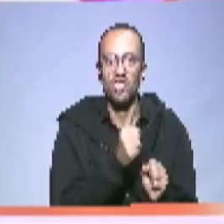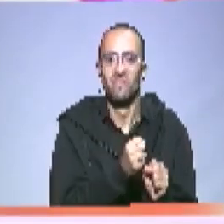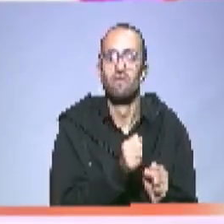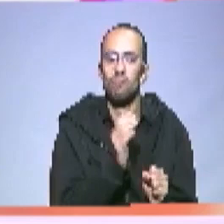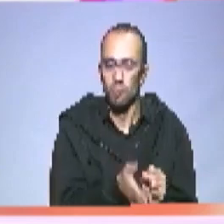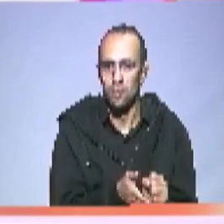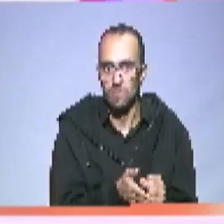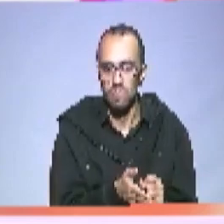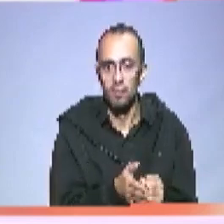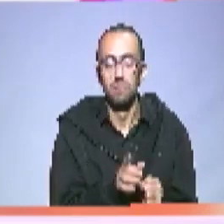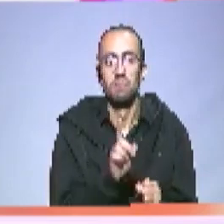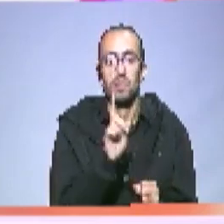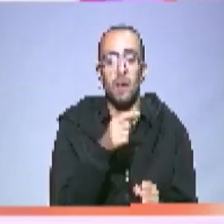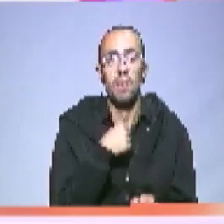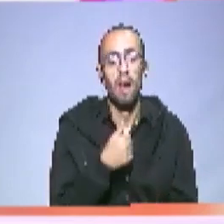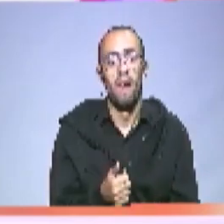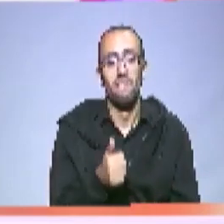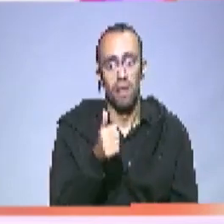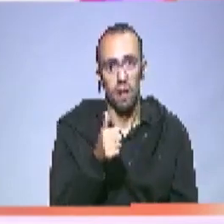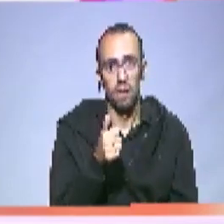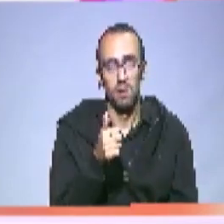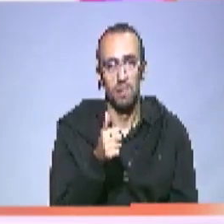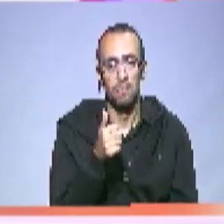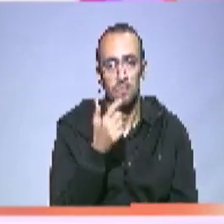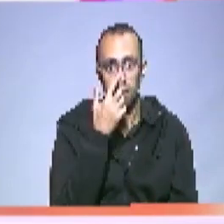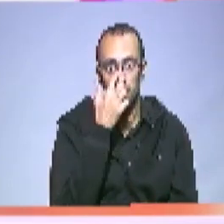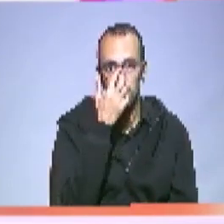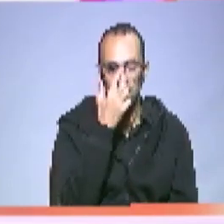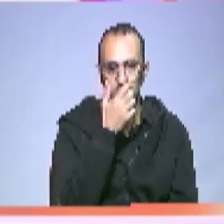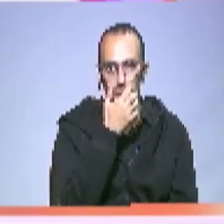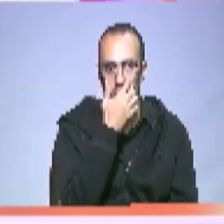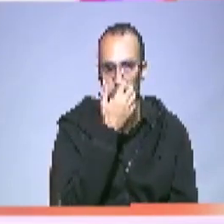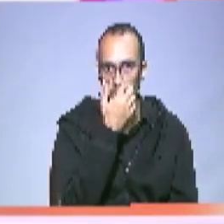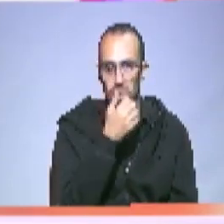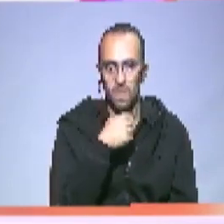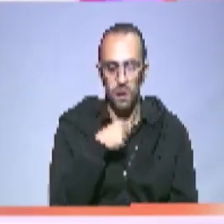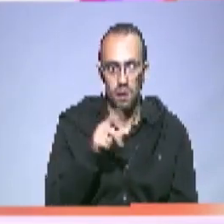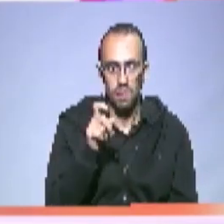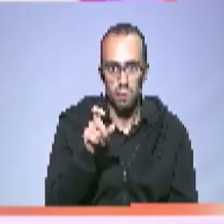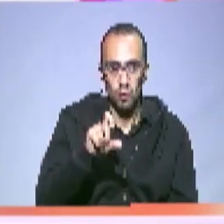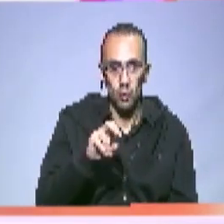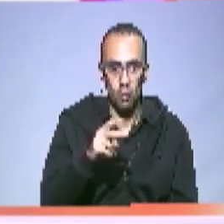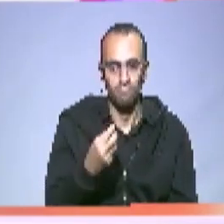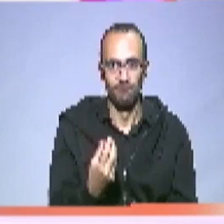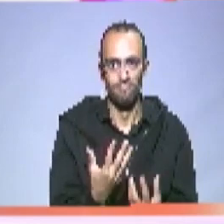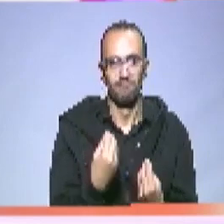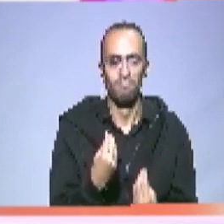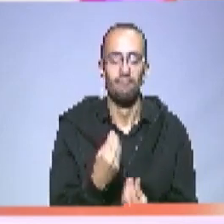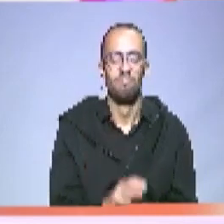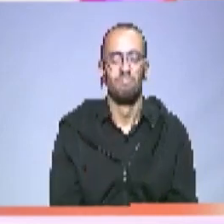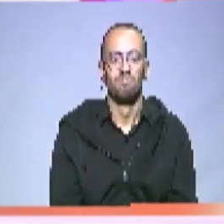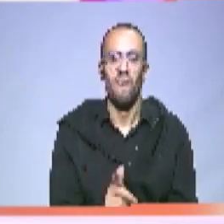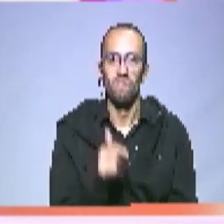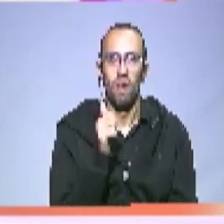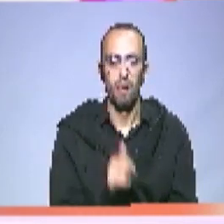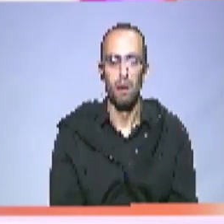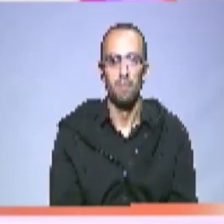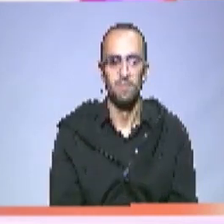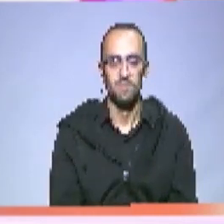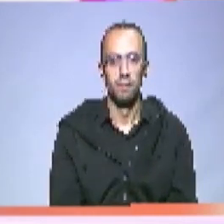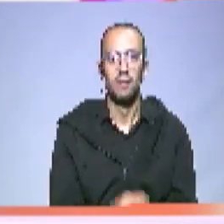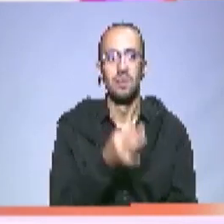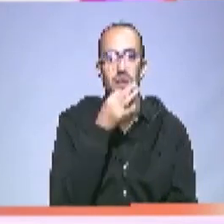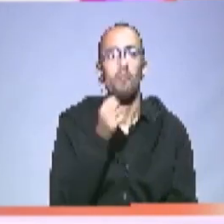طول. احنا بس انا بفضل انا بفضل اخمرها عشان اجيب العرق بتاعها، يبقى ليها عرق زي الملوخيه